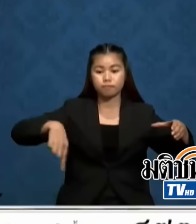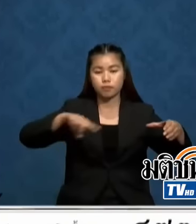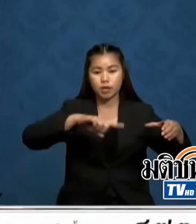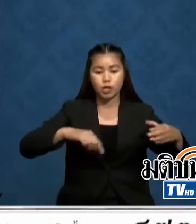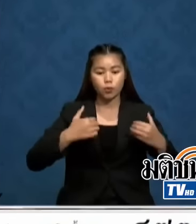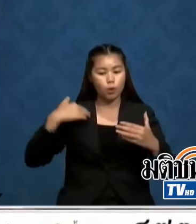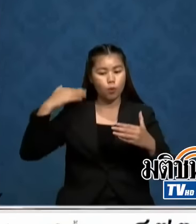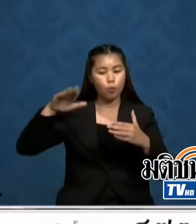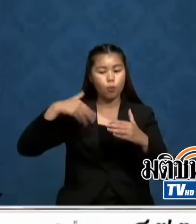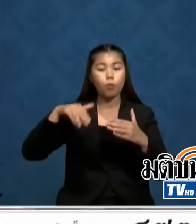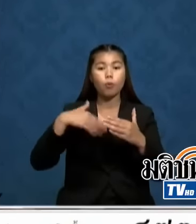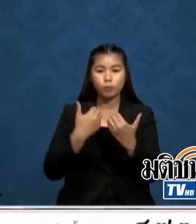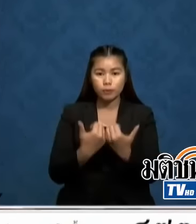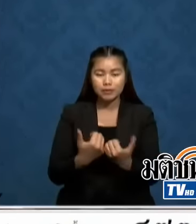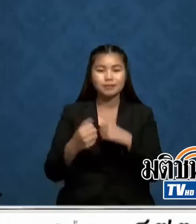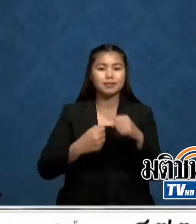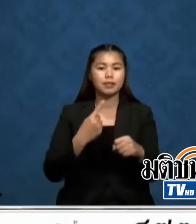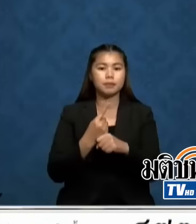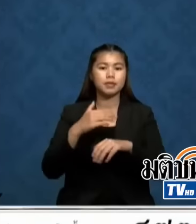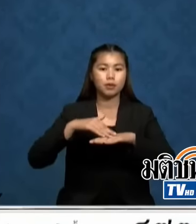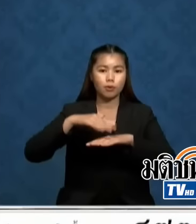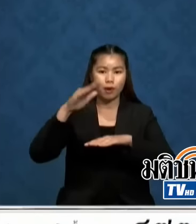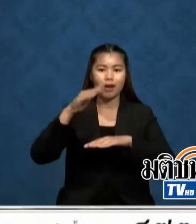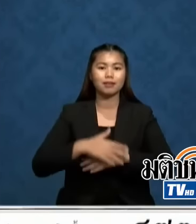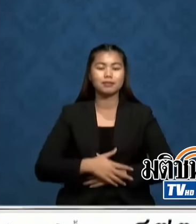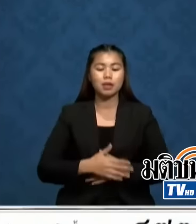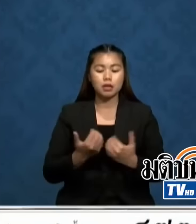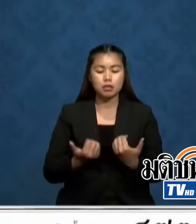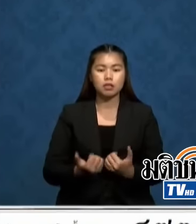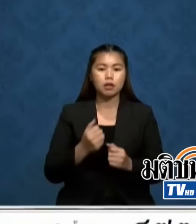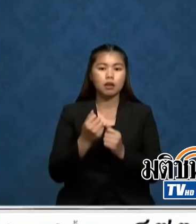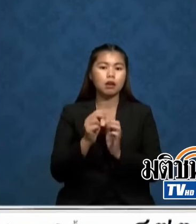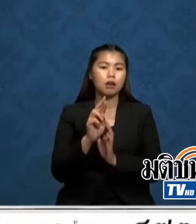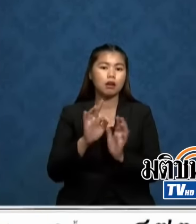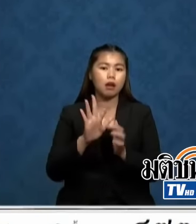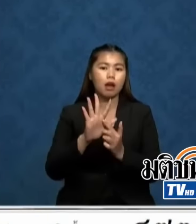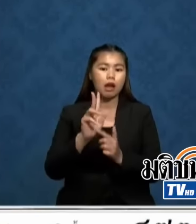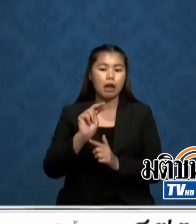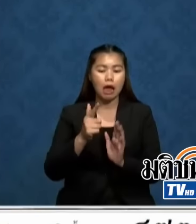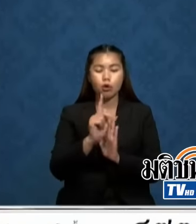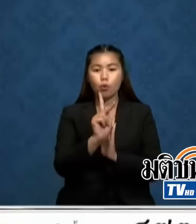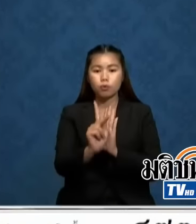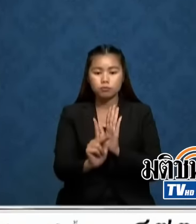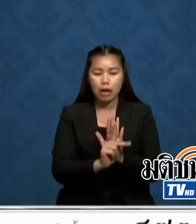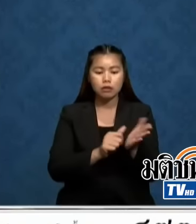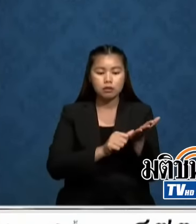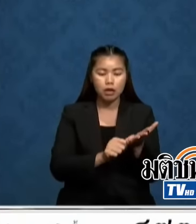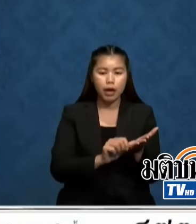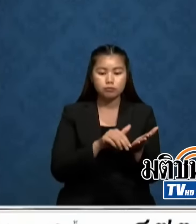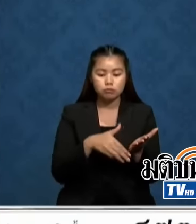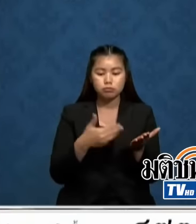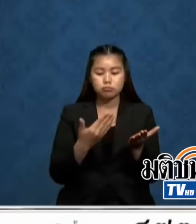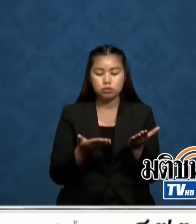ระยะเวลา 1ปีกว่าแล้วนะครับกว่าจะผ่านร่างกฎหมายได้แต่ละฉบับกว่าจะแก้ไขกฎหมายได้แต่